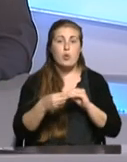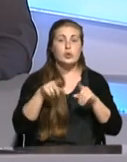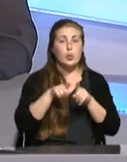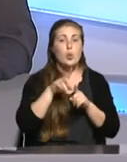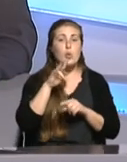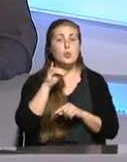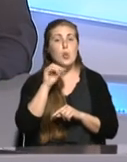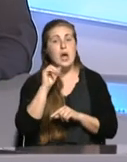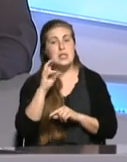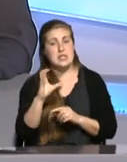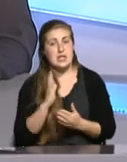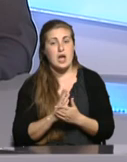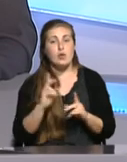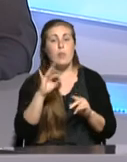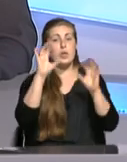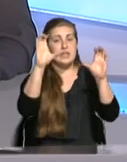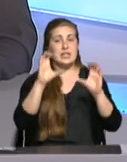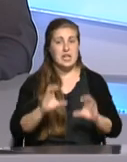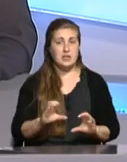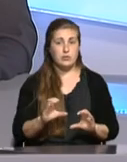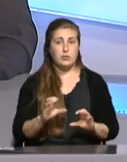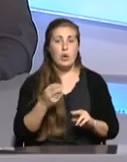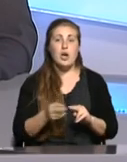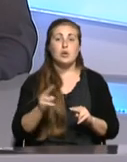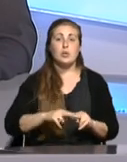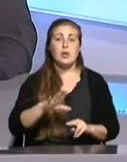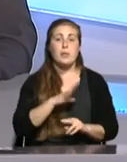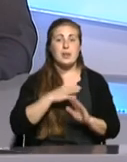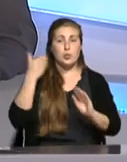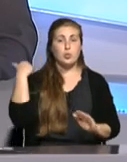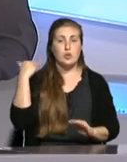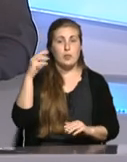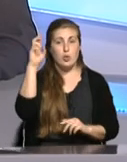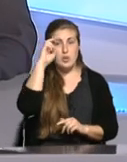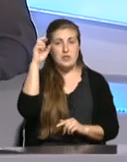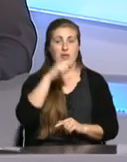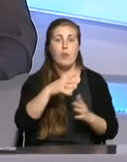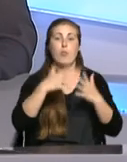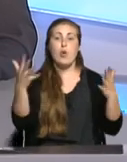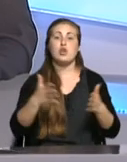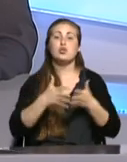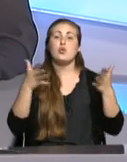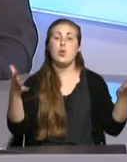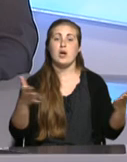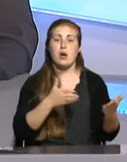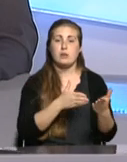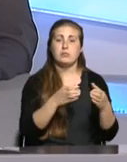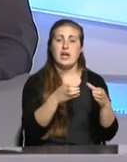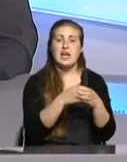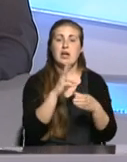есть что по законодательству которое было предыдущем государстве там более широкая категория была